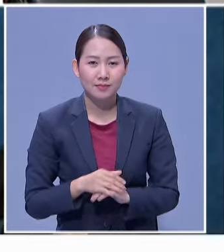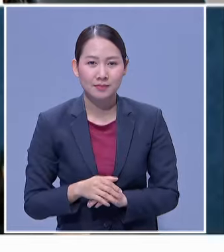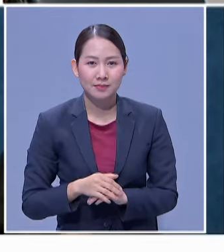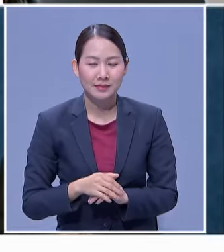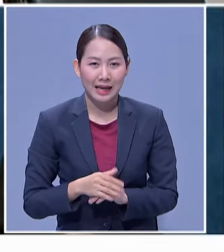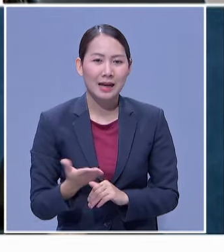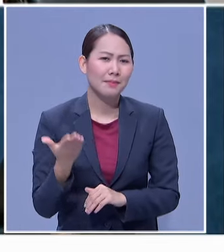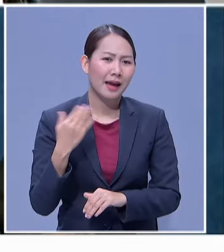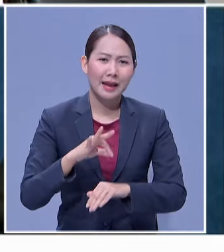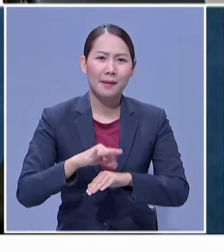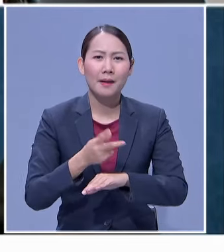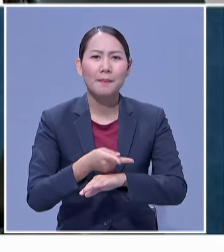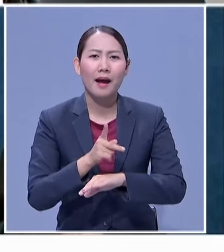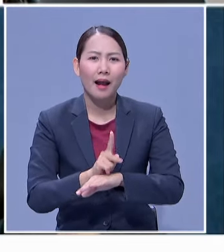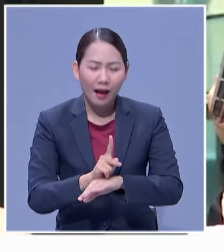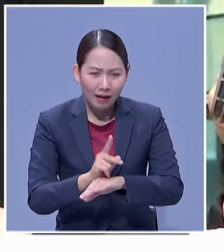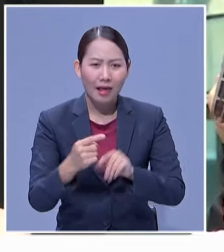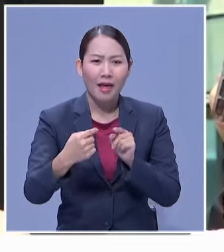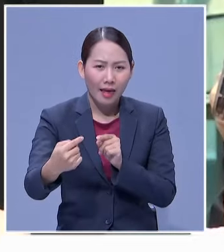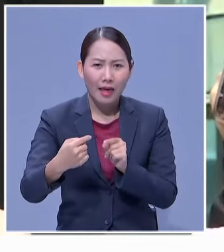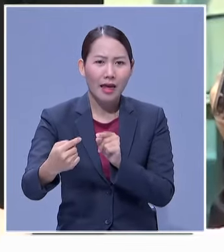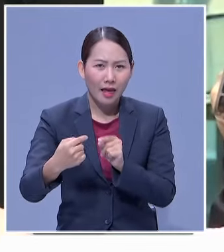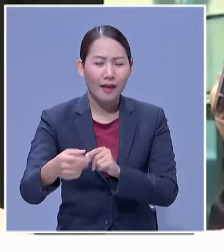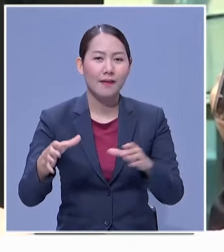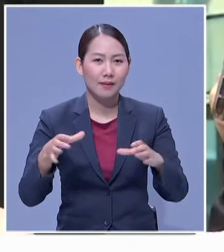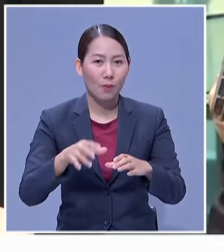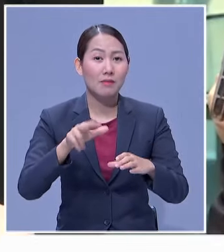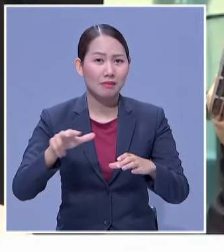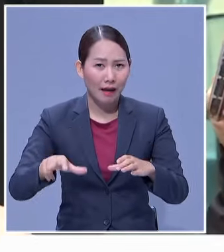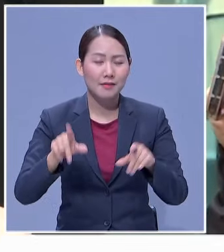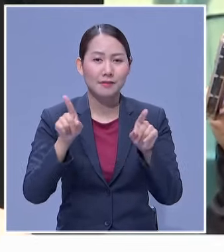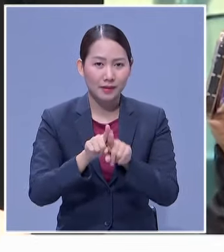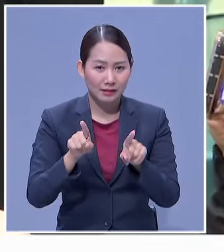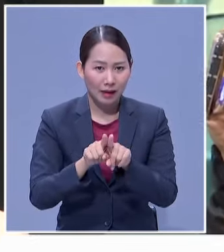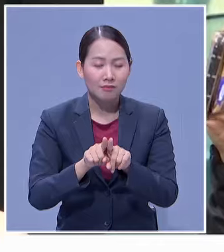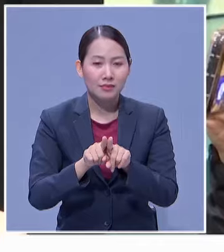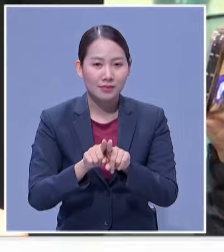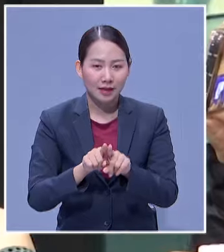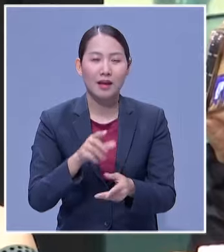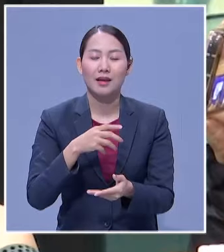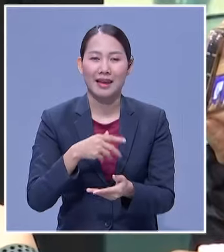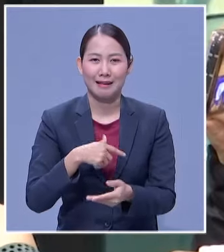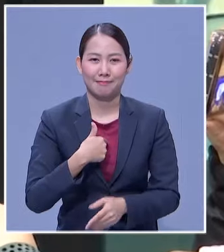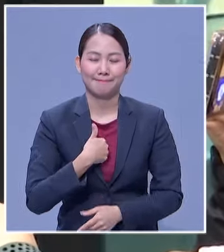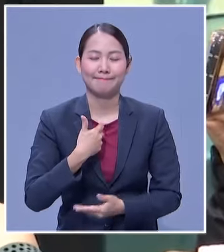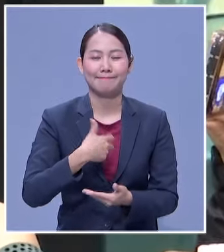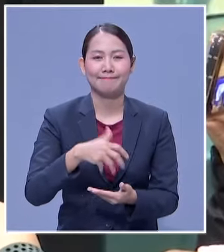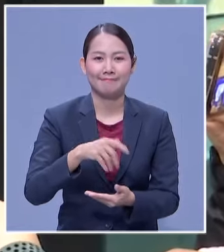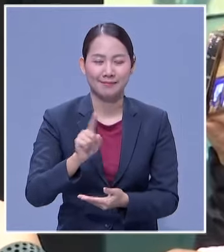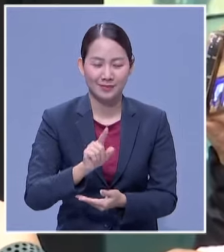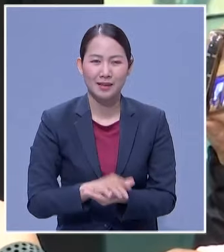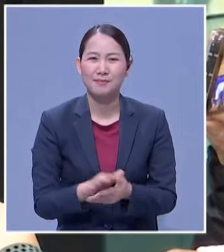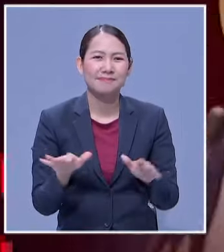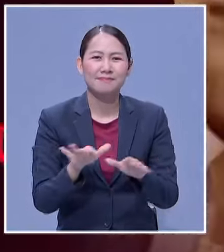อ่ะถึงแม้ทั้งคู่จะอยู่ในพรรคเดียวกันแต่พอเกิดความไม่เข้าใจกันมันก็เป็นเรื่องธรรมดาใน